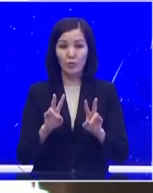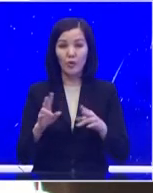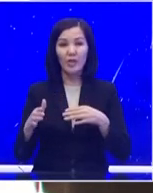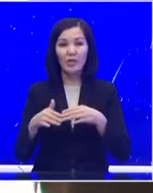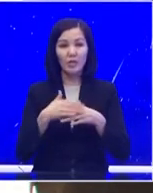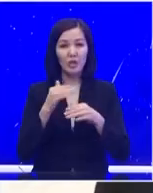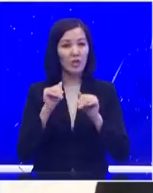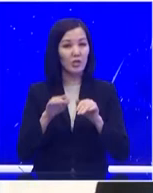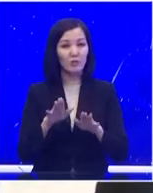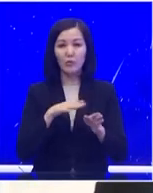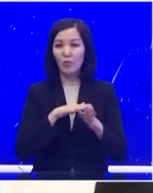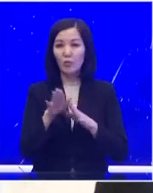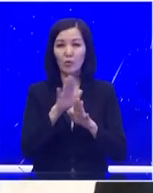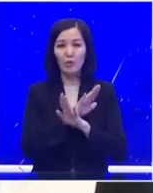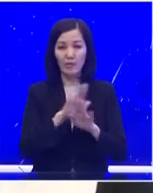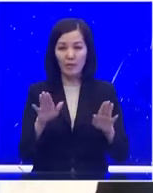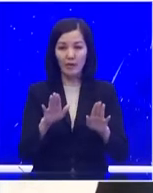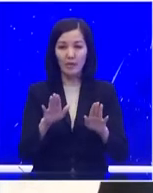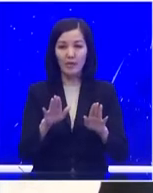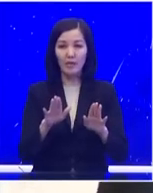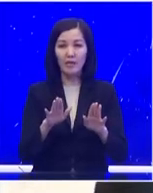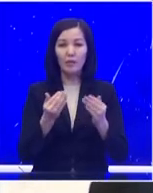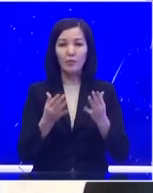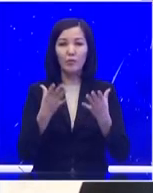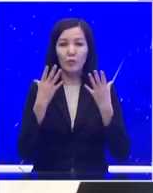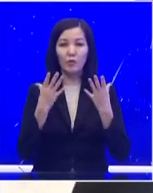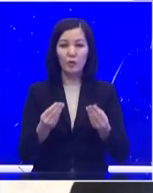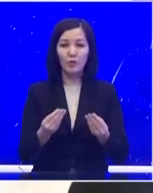ұйғарымды орындамаған үшін бүгінгі таңда